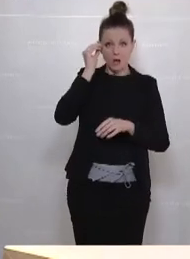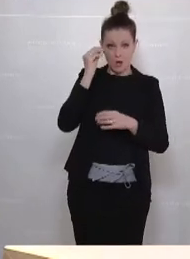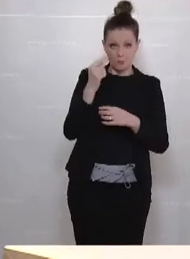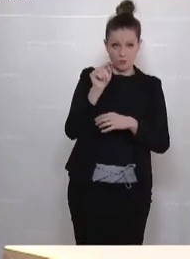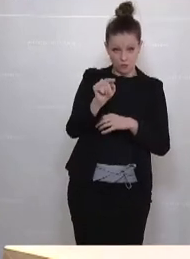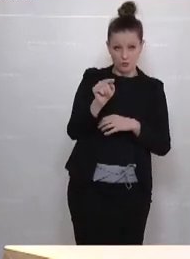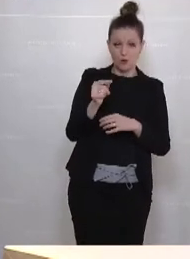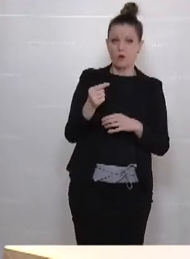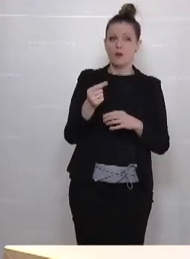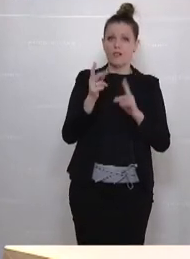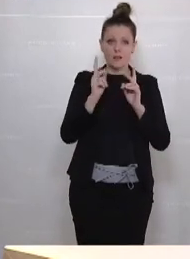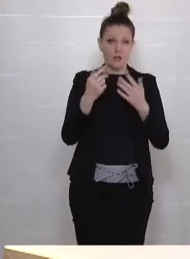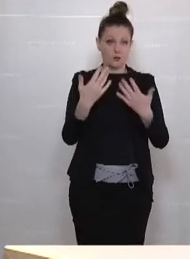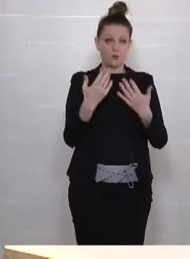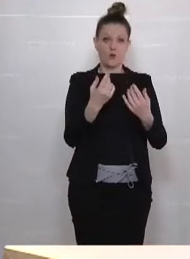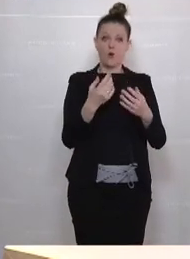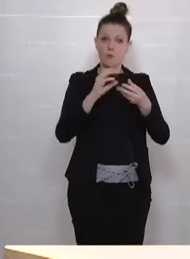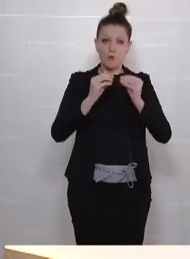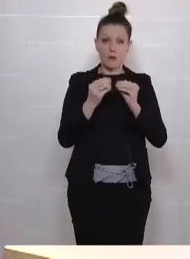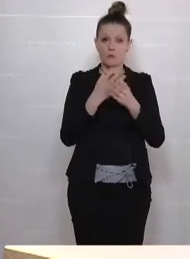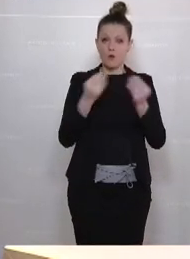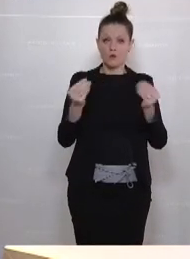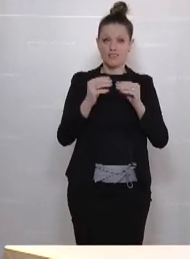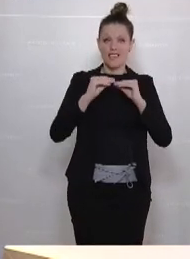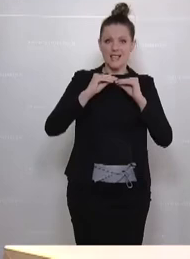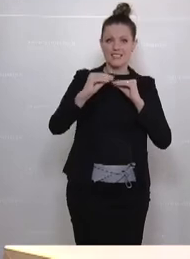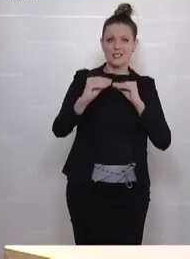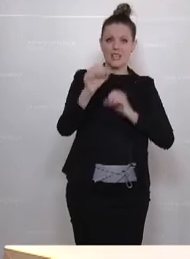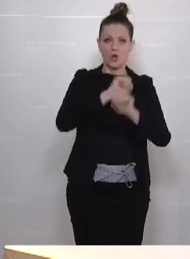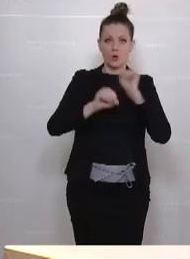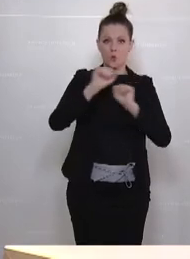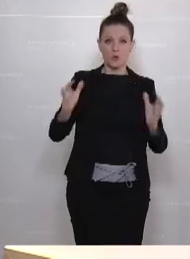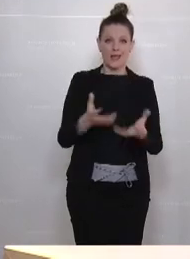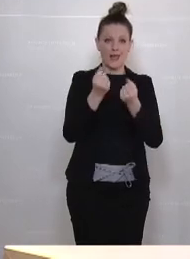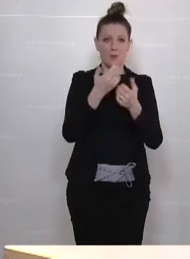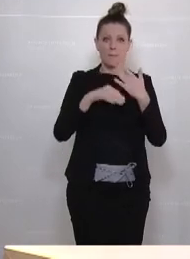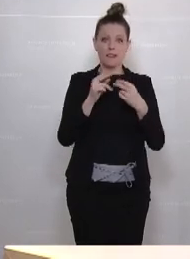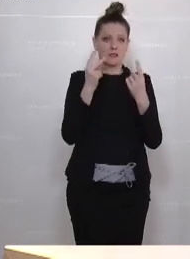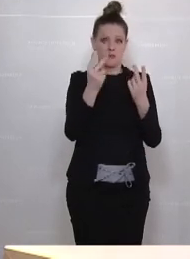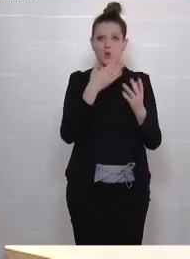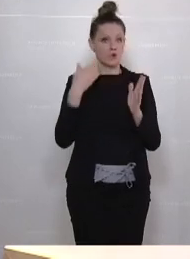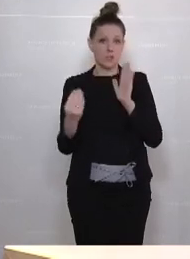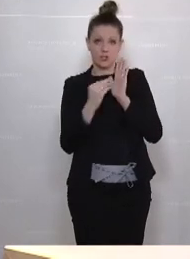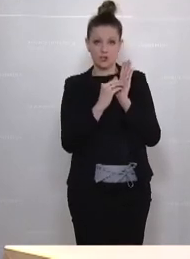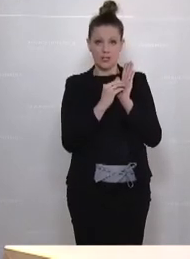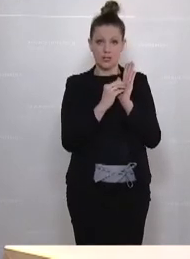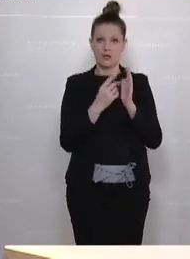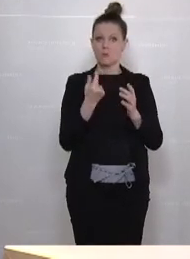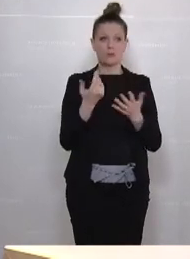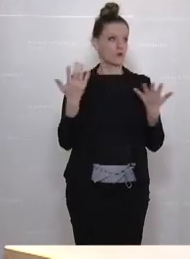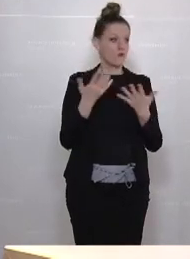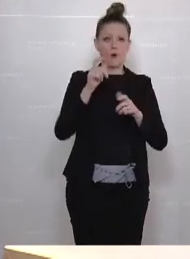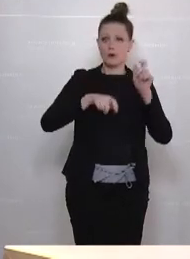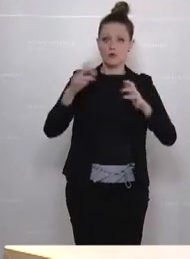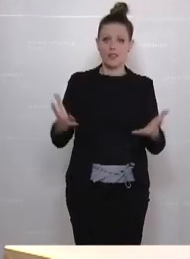dass wir in der Lage sind, das Problem damit zu lösen, wenn wir die Seenotrettung, das Wichtigste, da überhaupt nicht reinschreiben, nämlich wo werden die